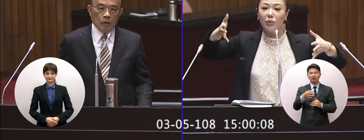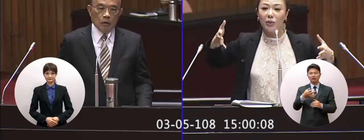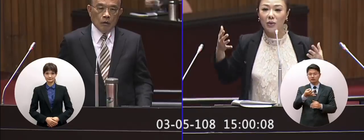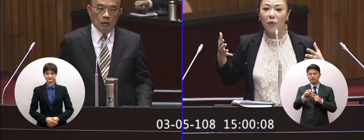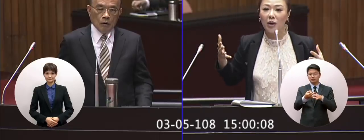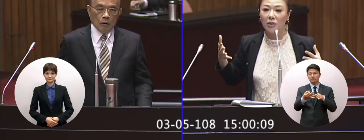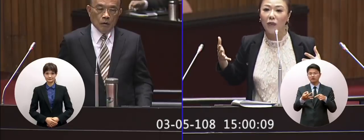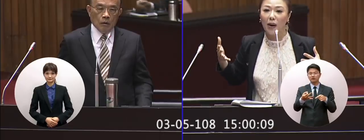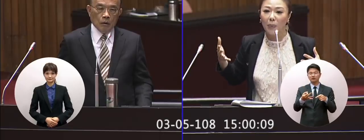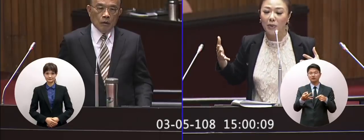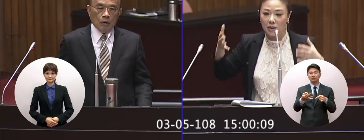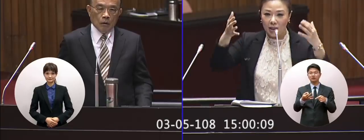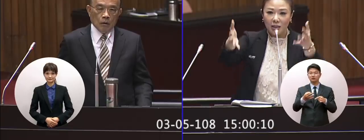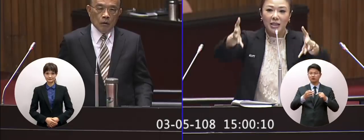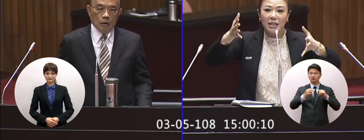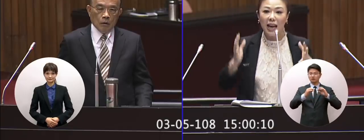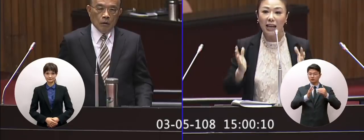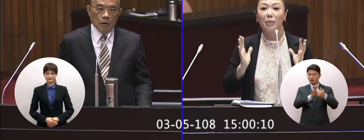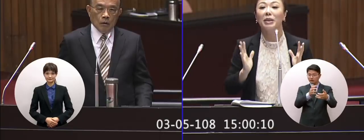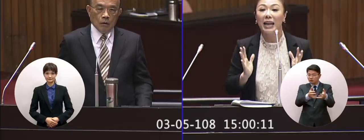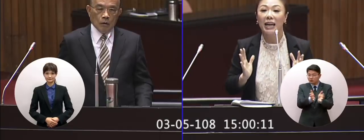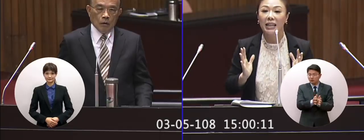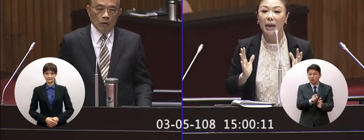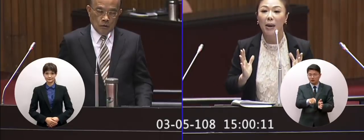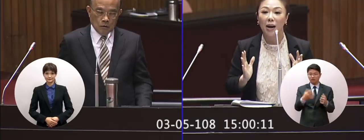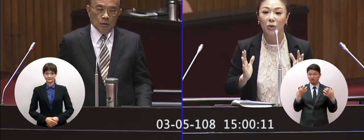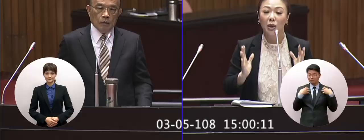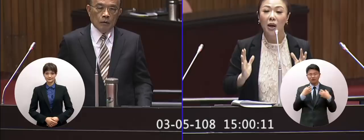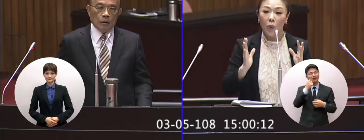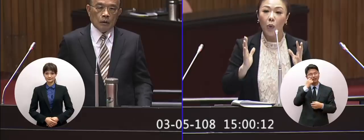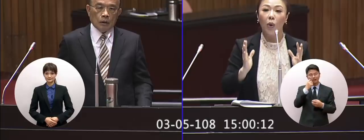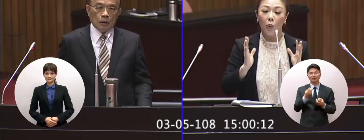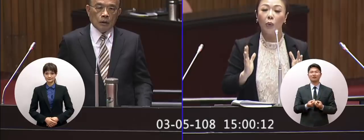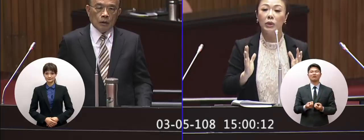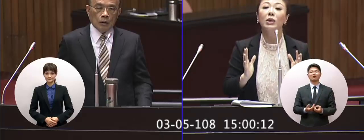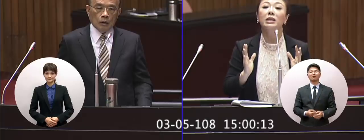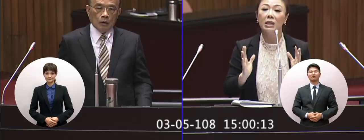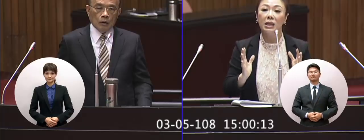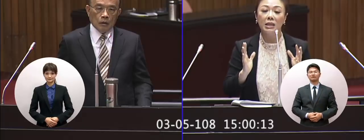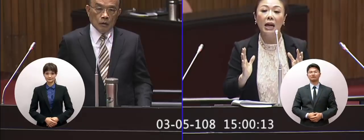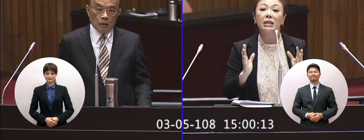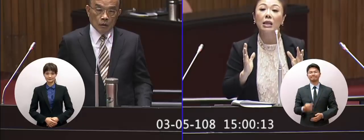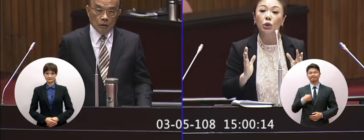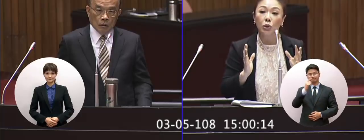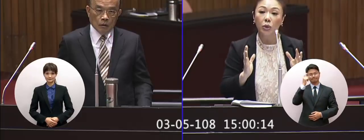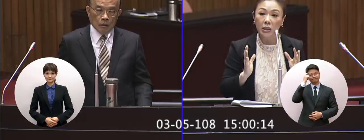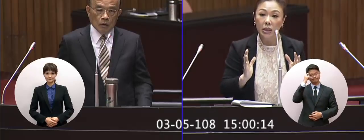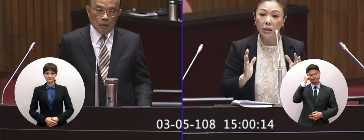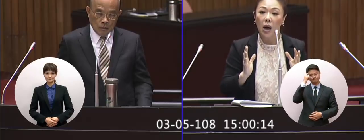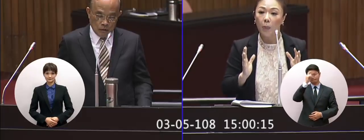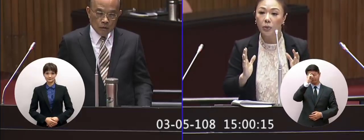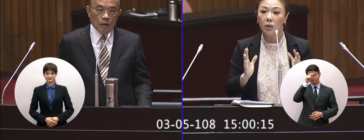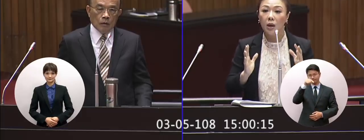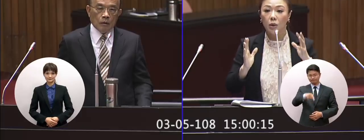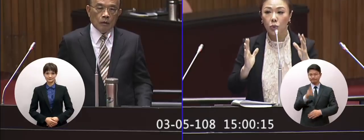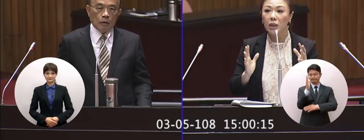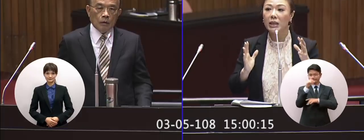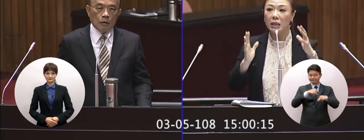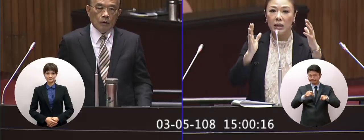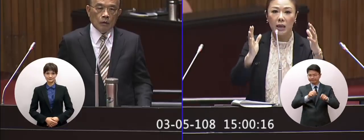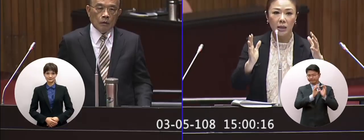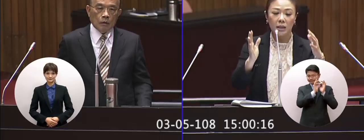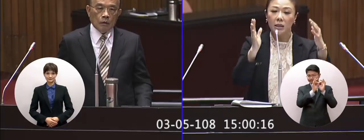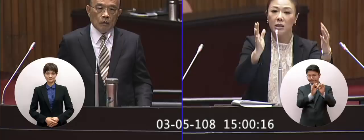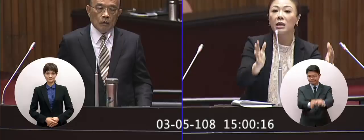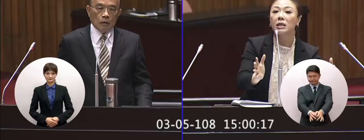要叫我国防部吃下来也不太可能嘛，所以我希望这是一个长长久久的政策，而不是苏